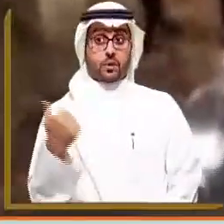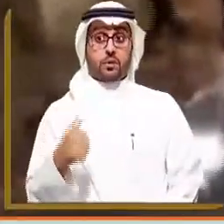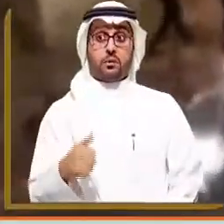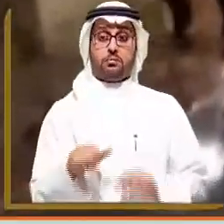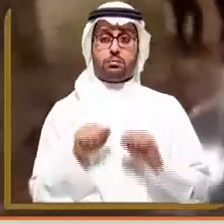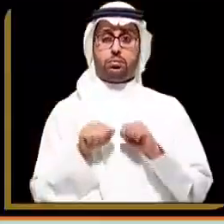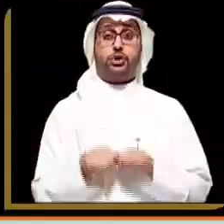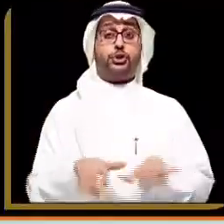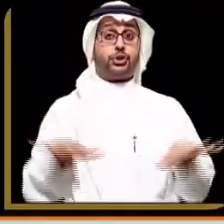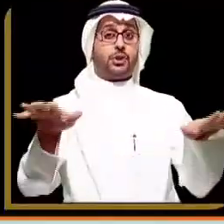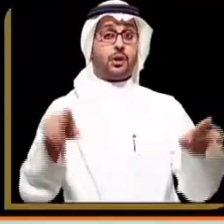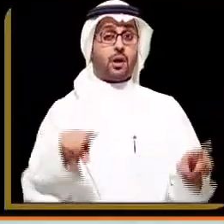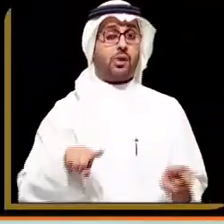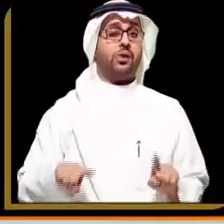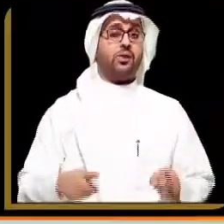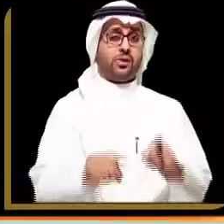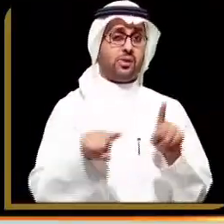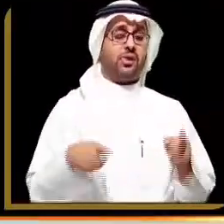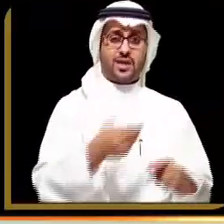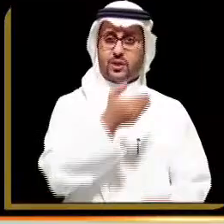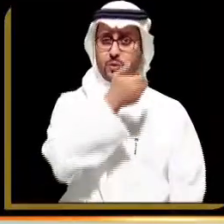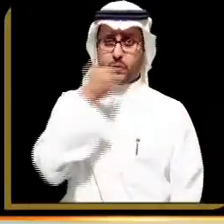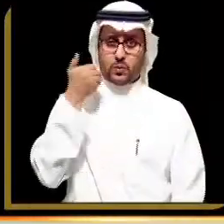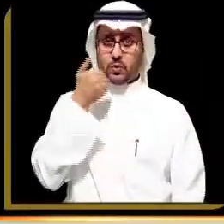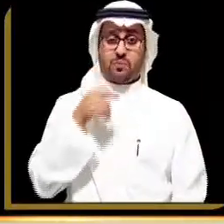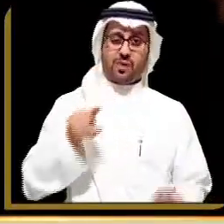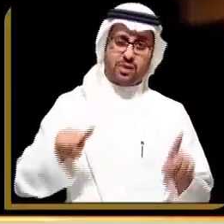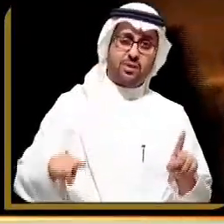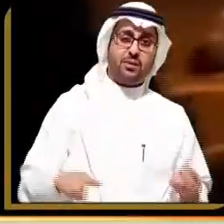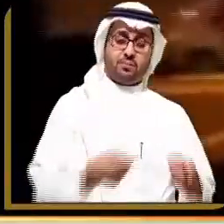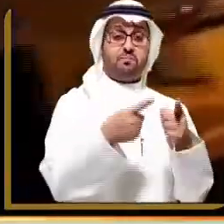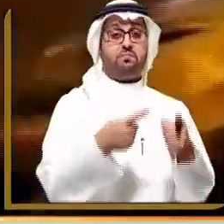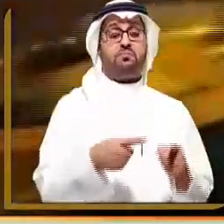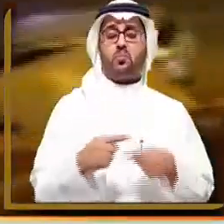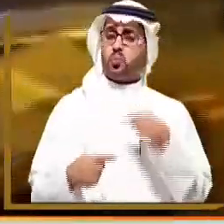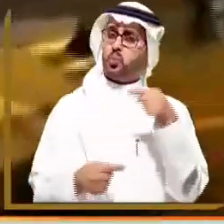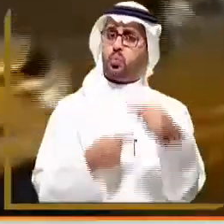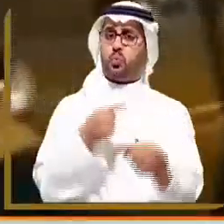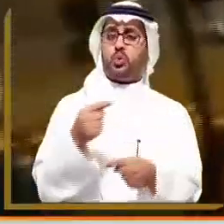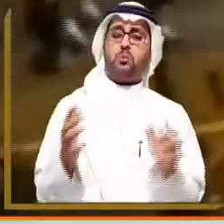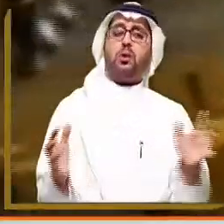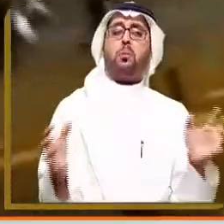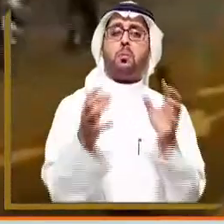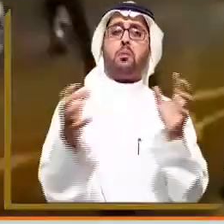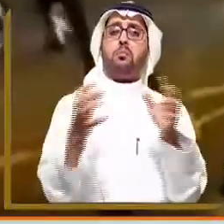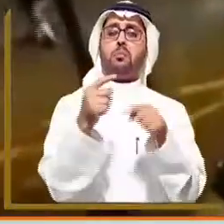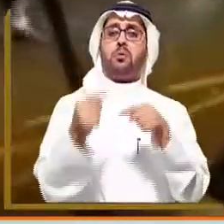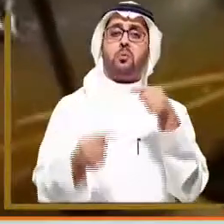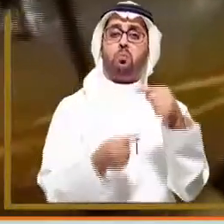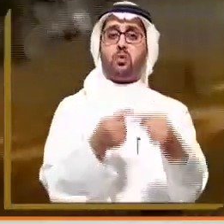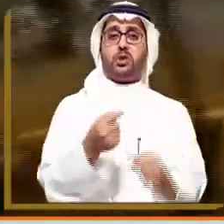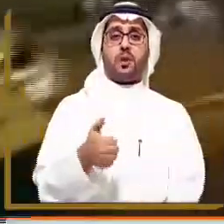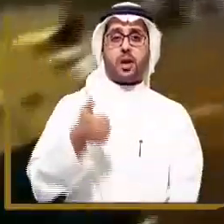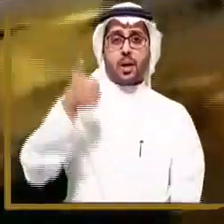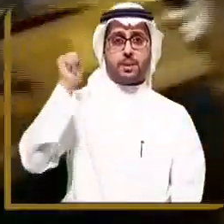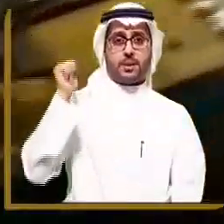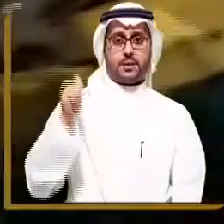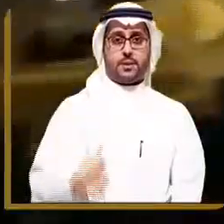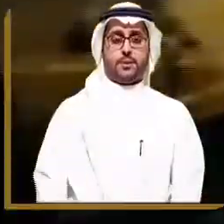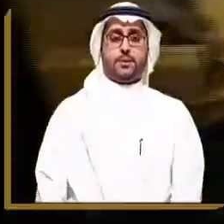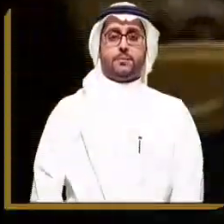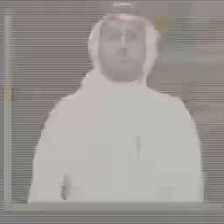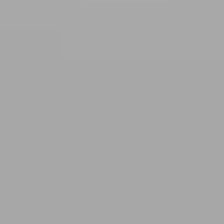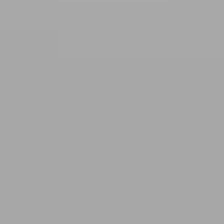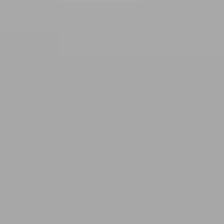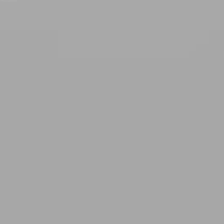أمنية ضخمة في ضواحي البلدة القديمة وفي أعقاب الاشتباكات التي جارت الليلة الماضية.